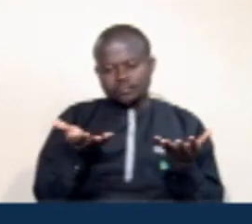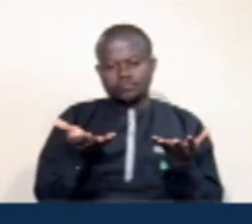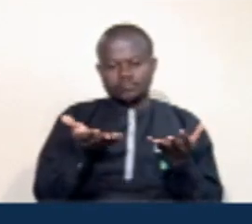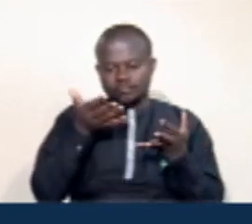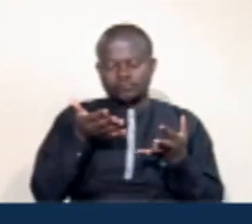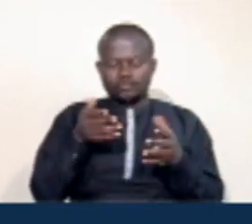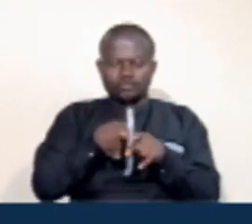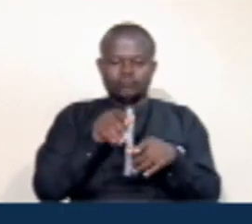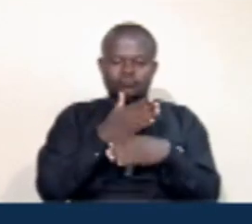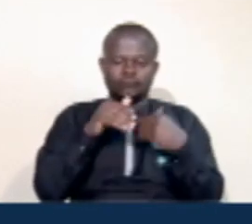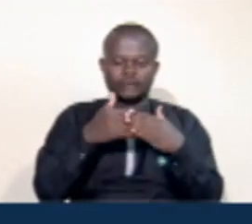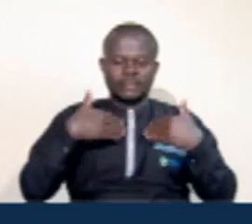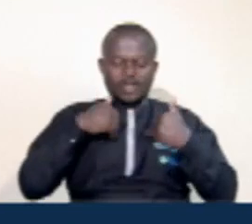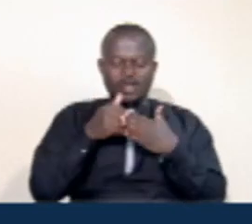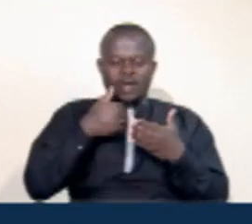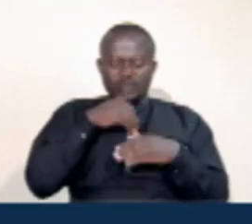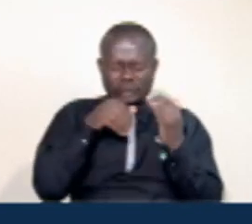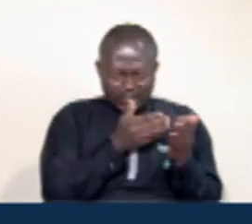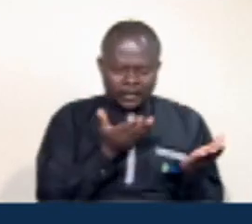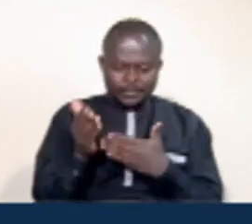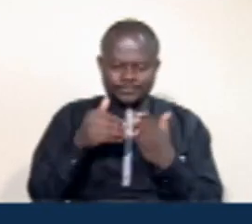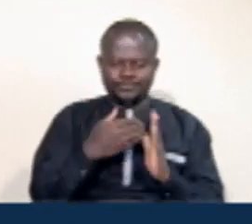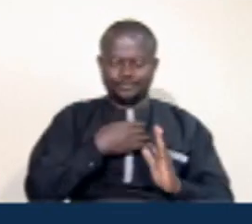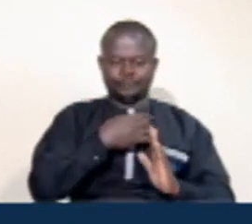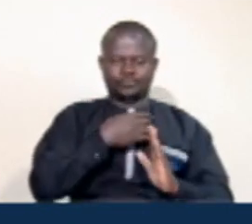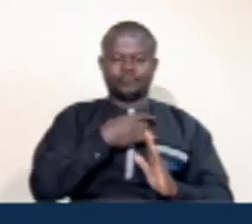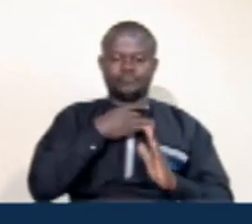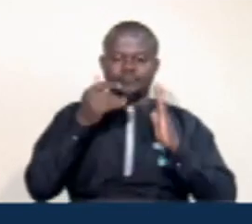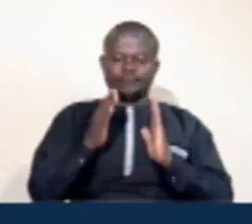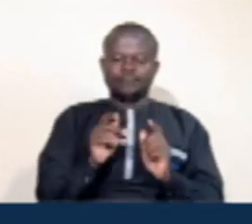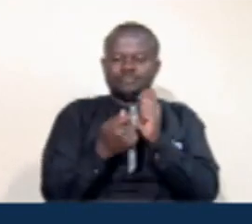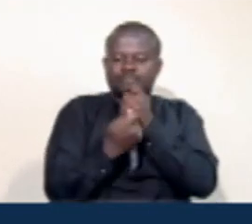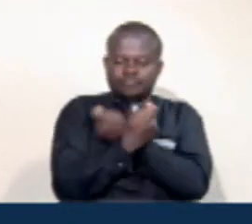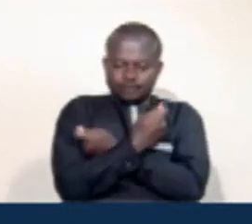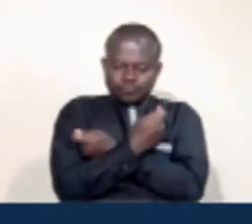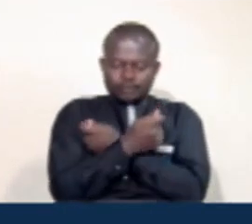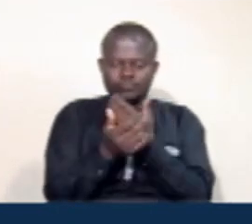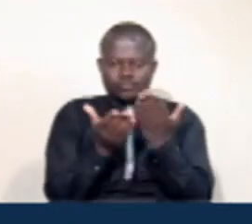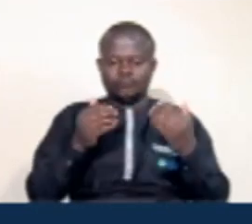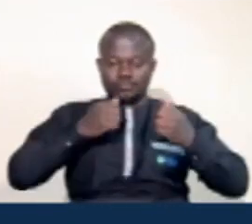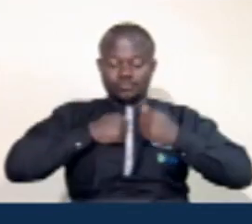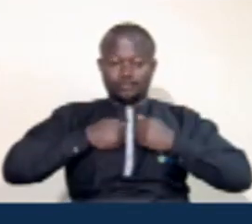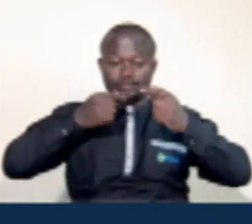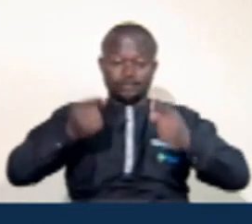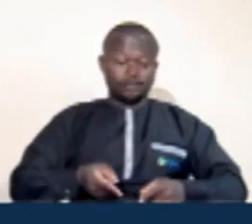Minisiteri y'ubuzima mufite mu kwakira abashyitsi kugira ngo hatazagira impinduka zinabaho aho urwanda rwa rugeze